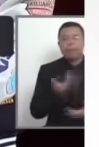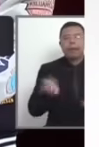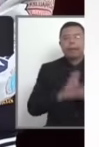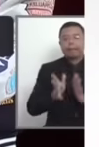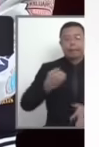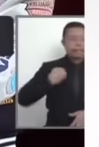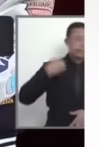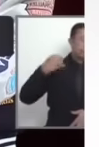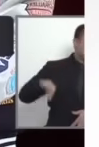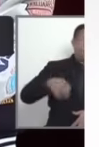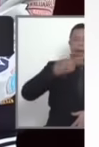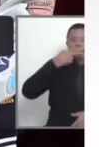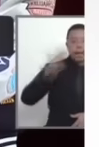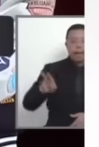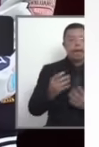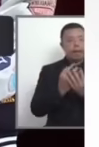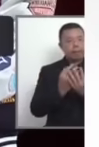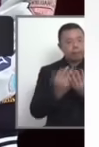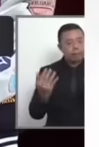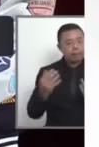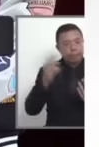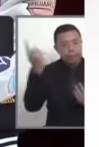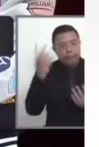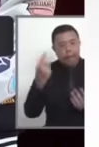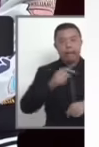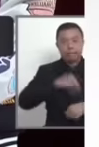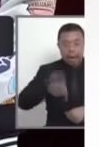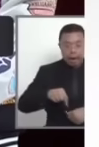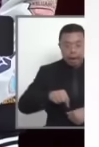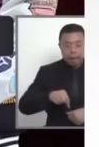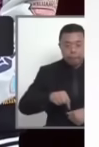menjadi aspirasi, apa yang dia dengar, apa yang dialami di masyarakat.